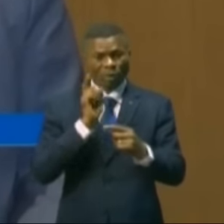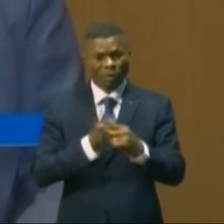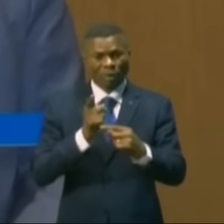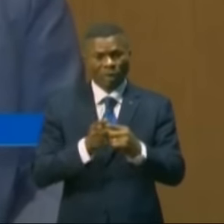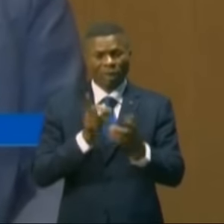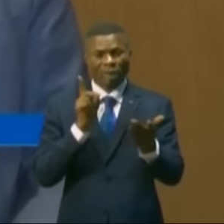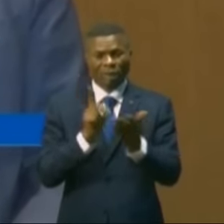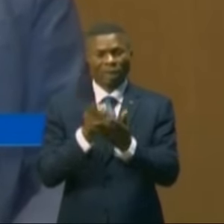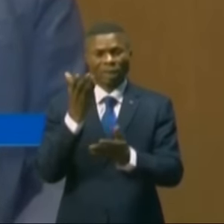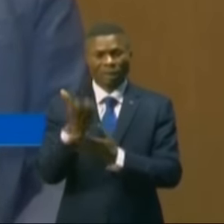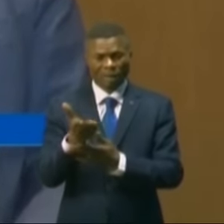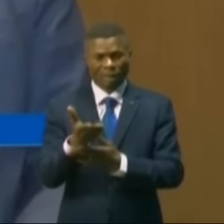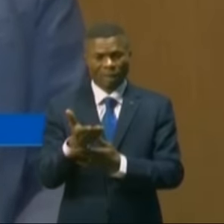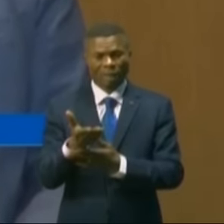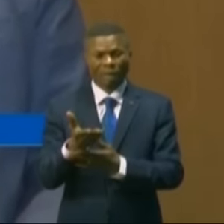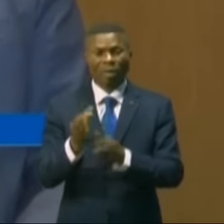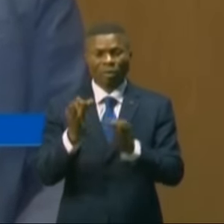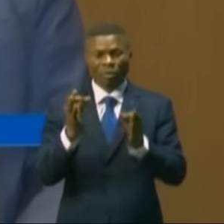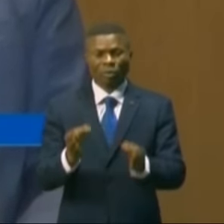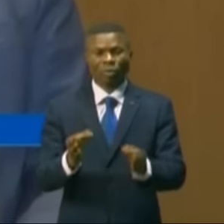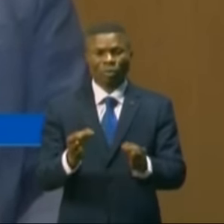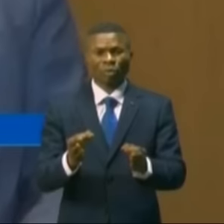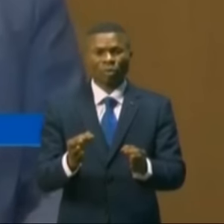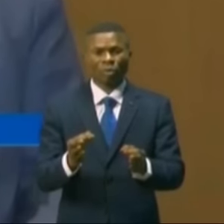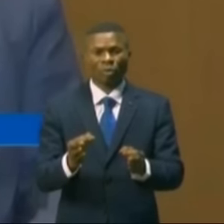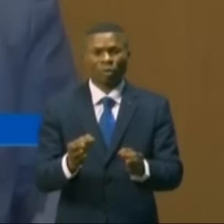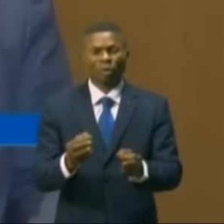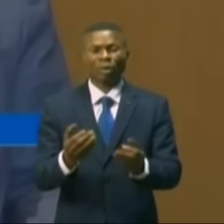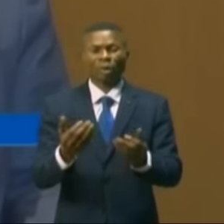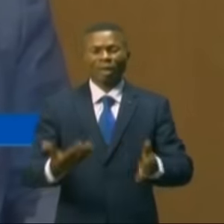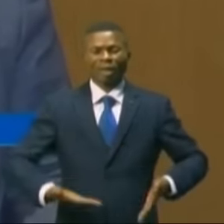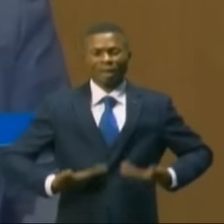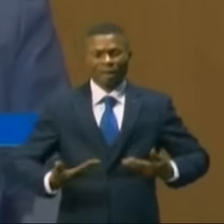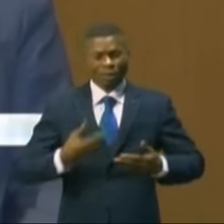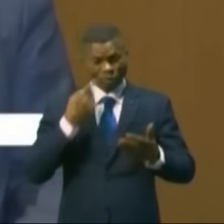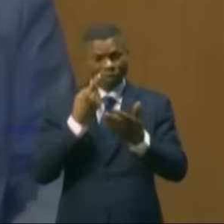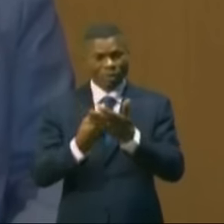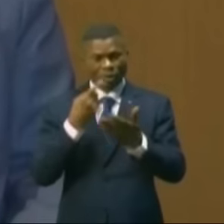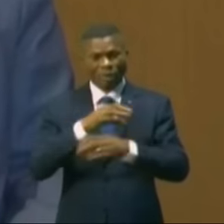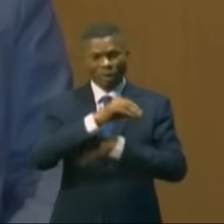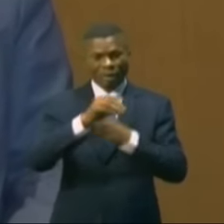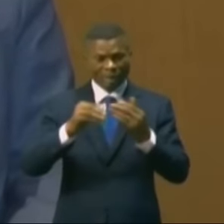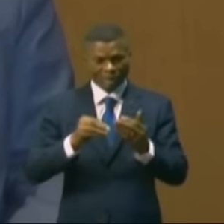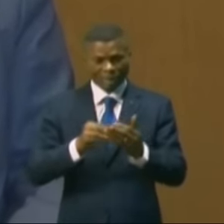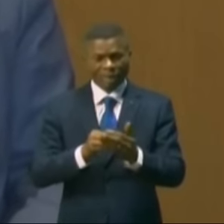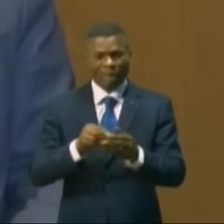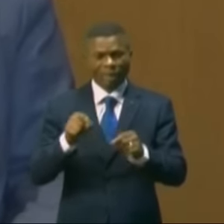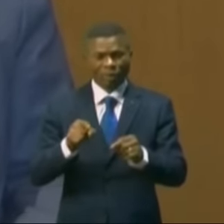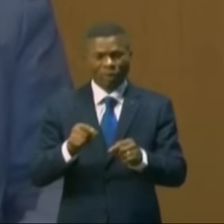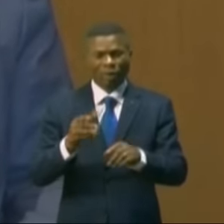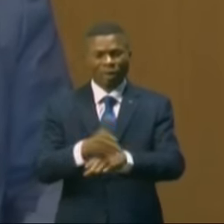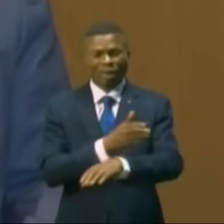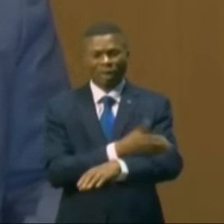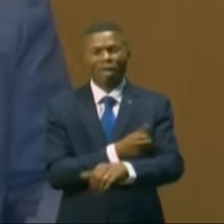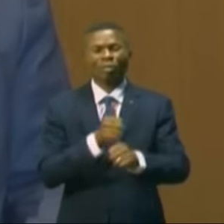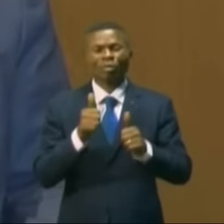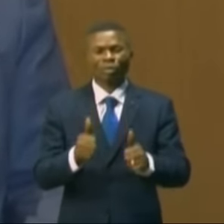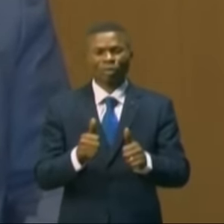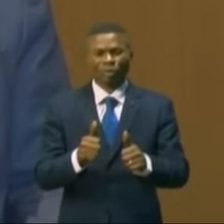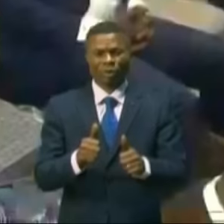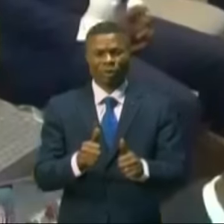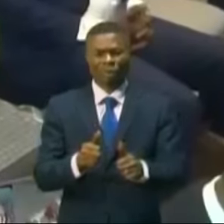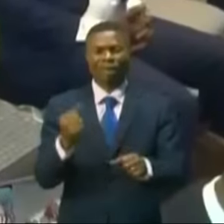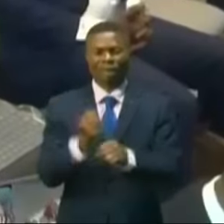les financements suffisants, je me réjouis de constater que le centre a augmenté significativement son offre de